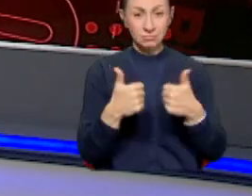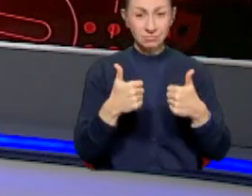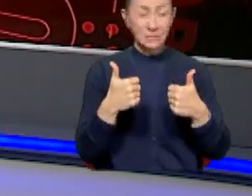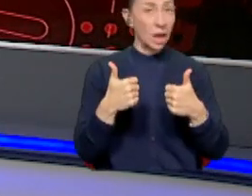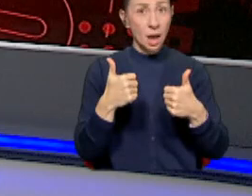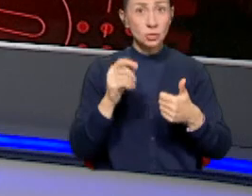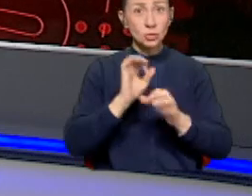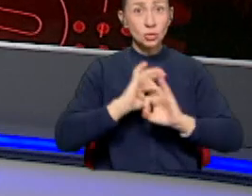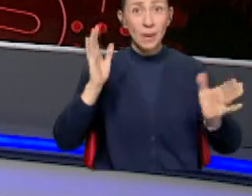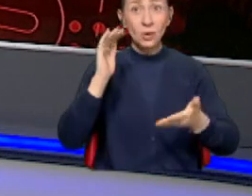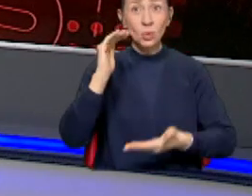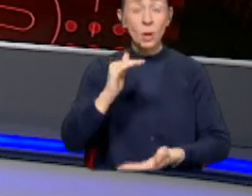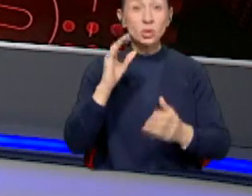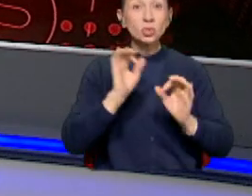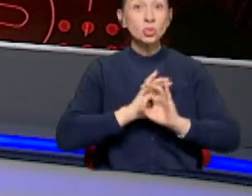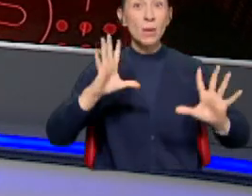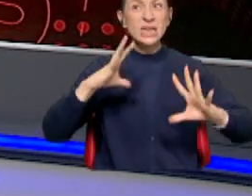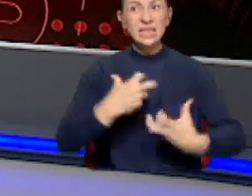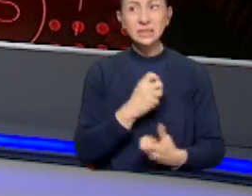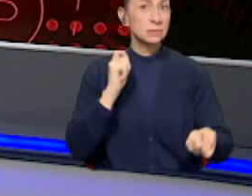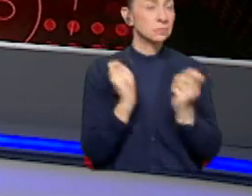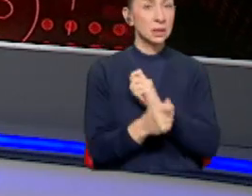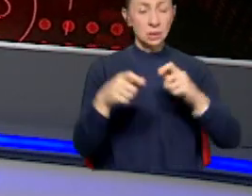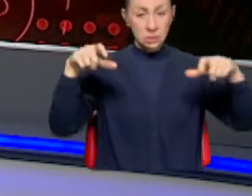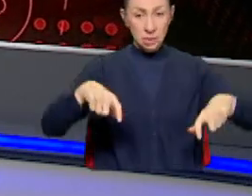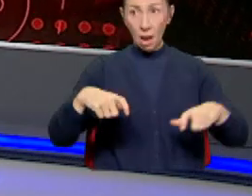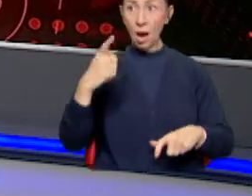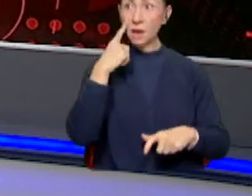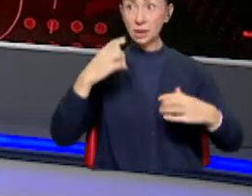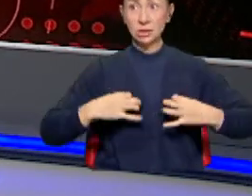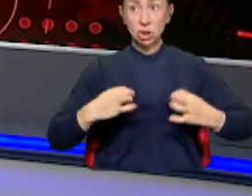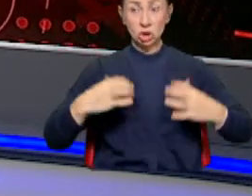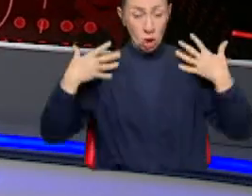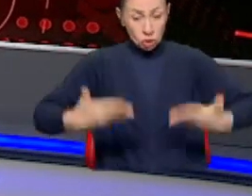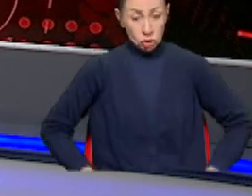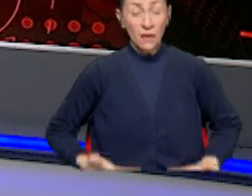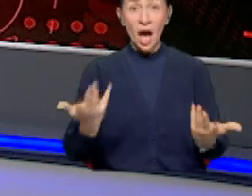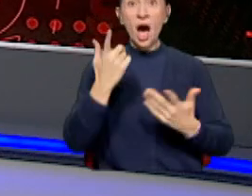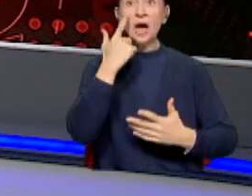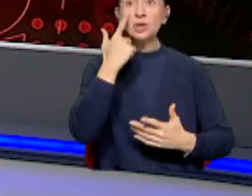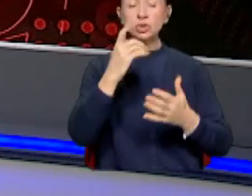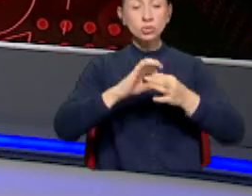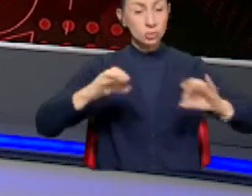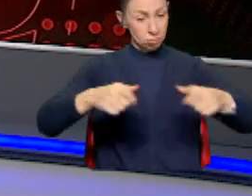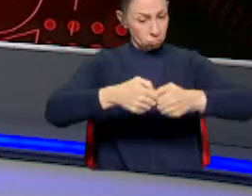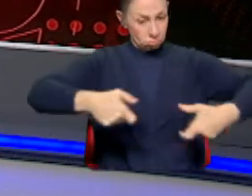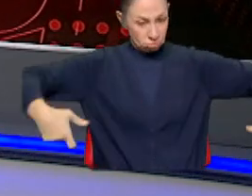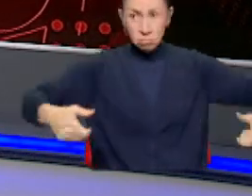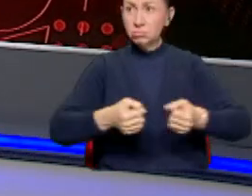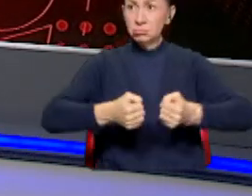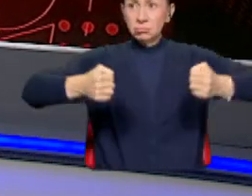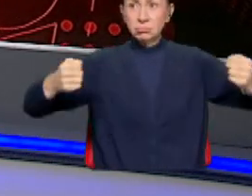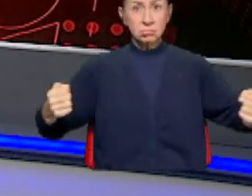ama Süper Kupa süper krize dönüştü. Stada Atatürk tişörtleriyle ve Atatürk'ün sözlerinin yazılı